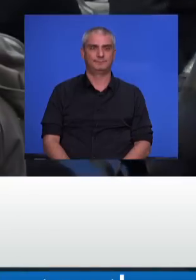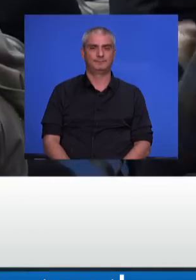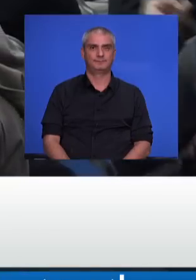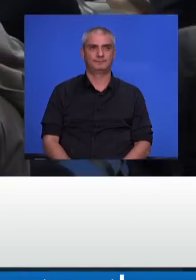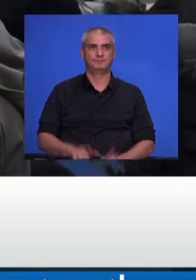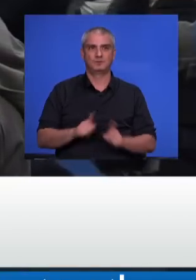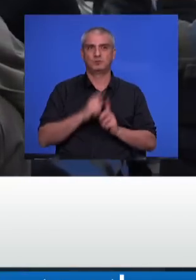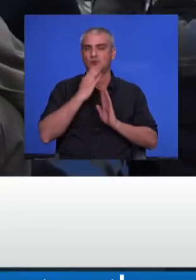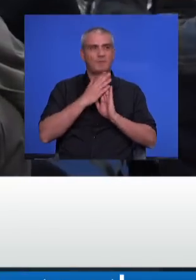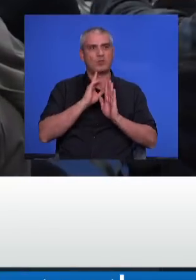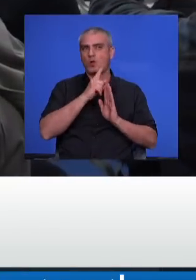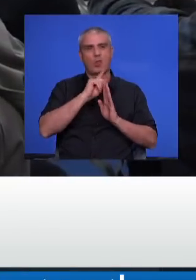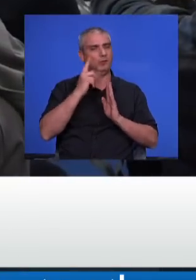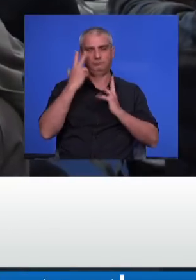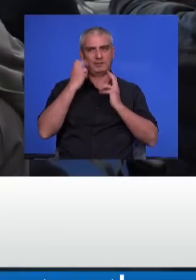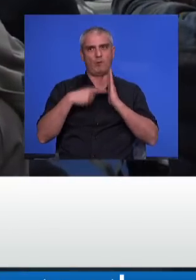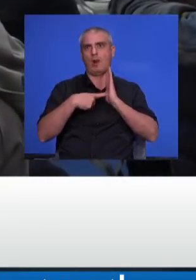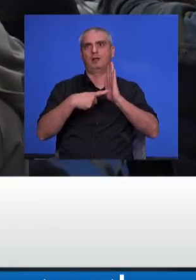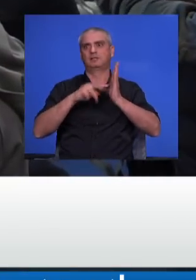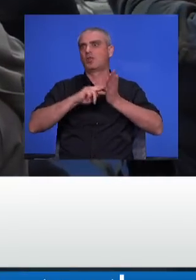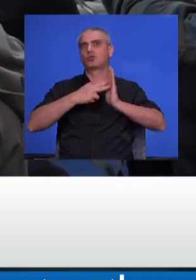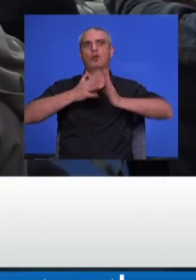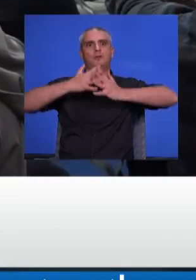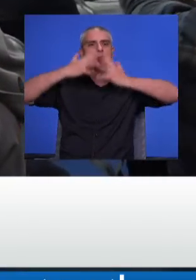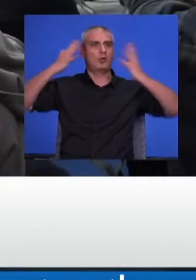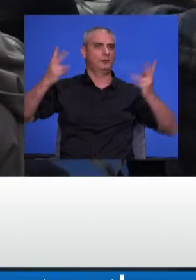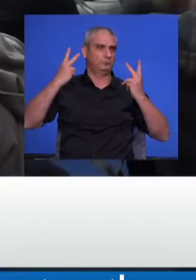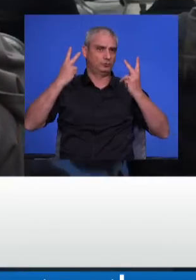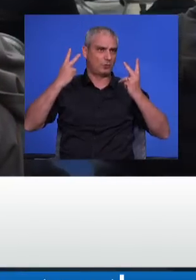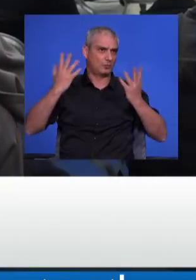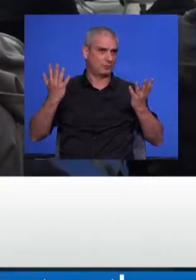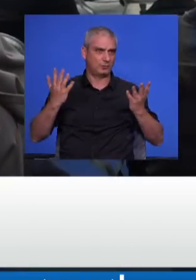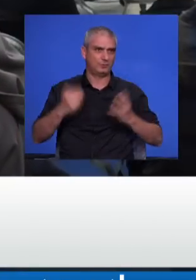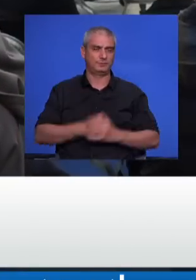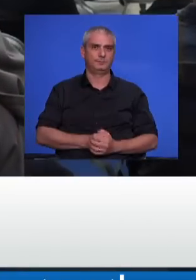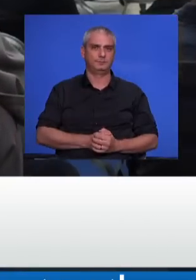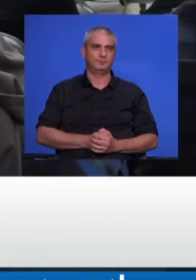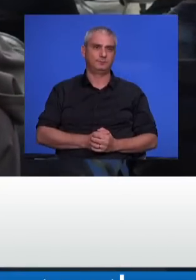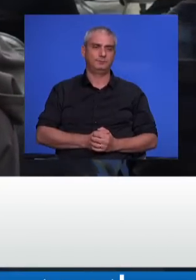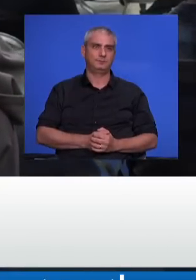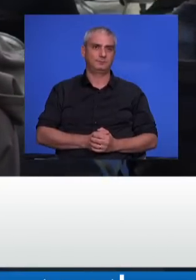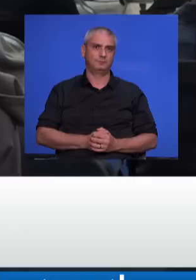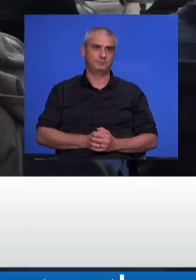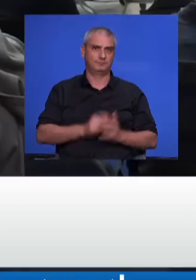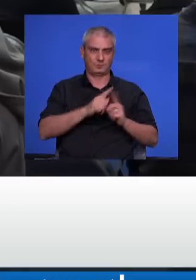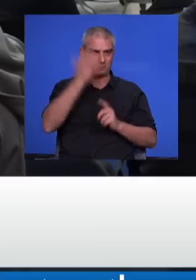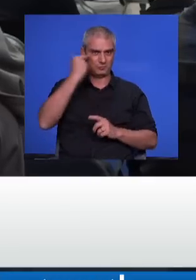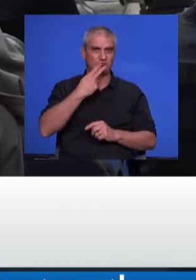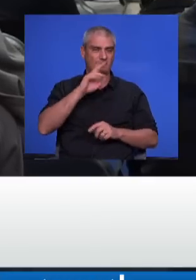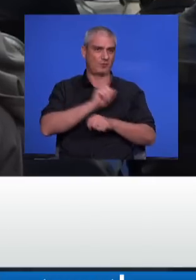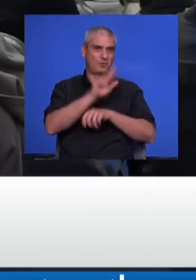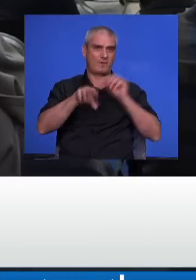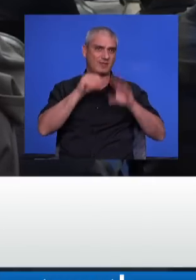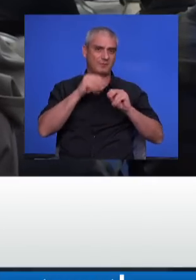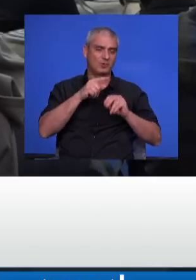לא צפויים להציג כרגע תוכניות משמעותיות גרנדיוזיות כפי שהבטיחו במהלך תקופת